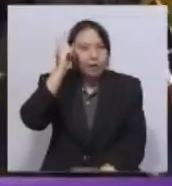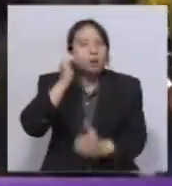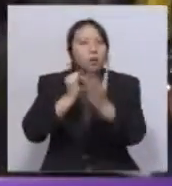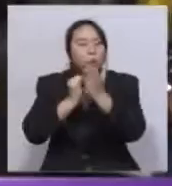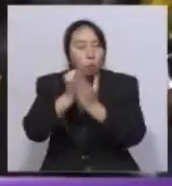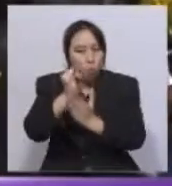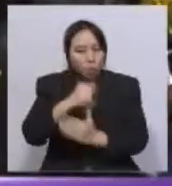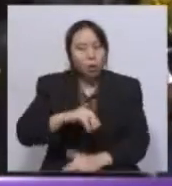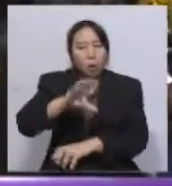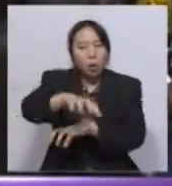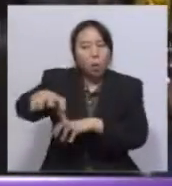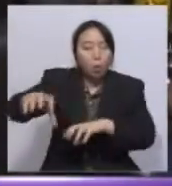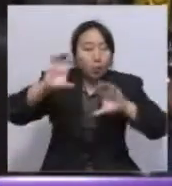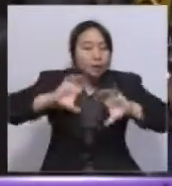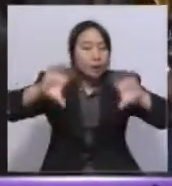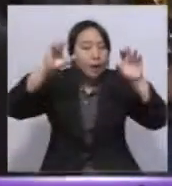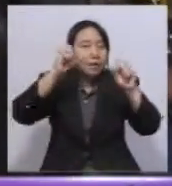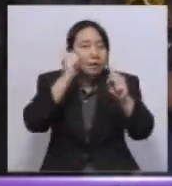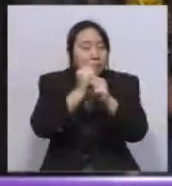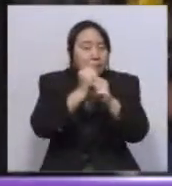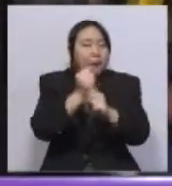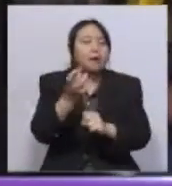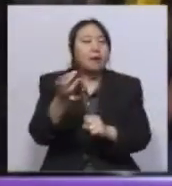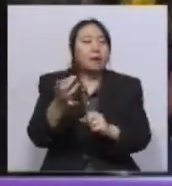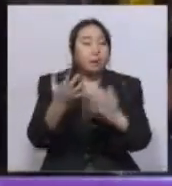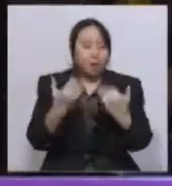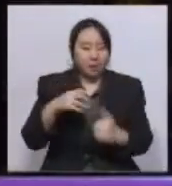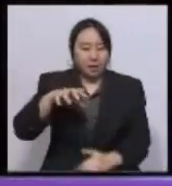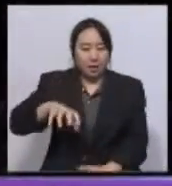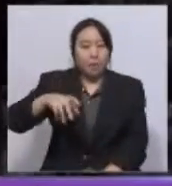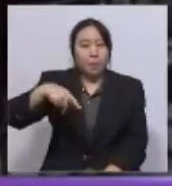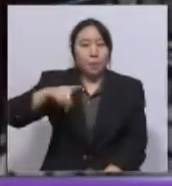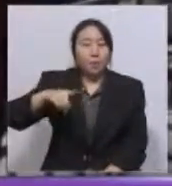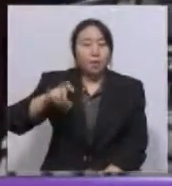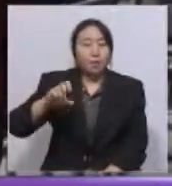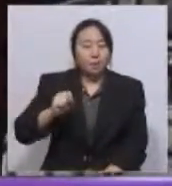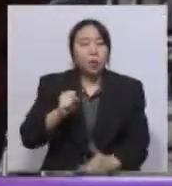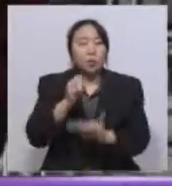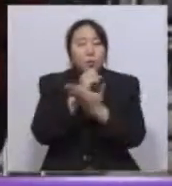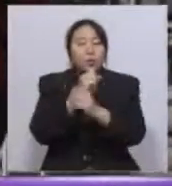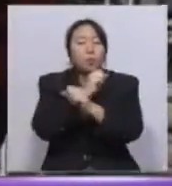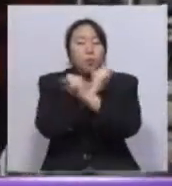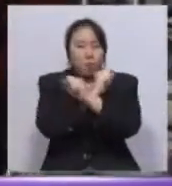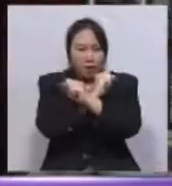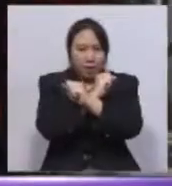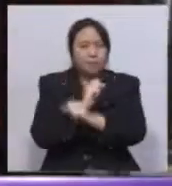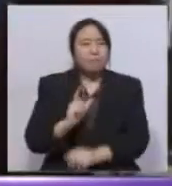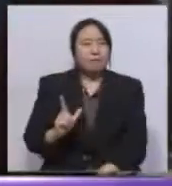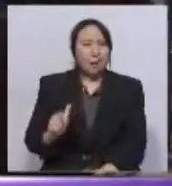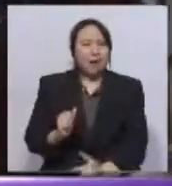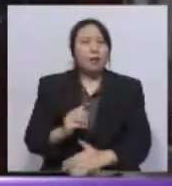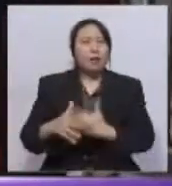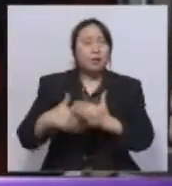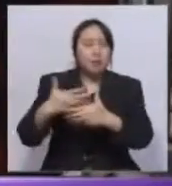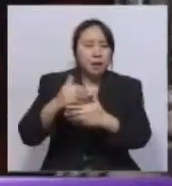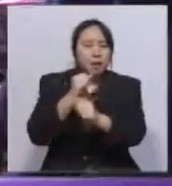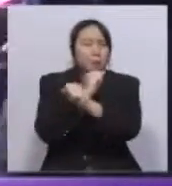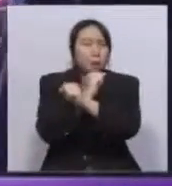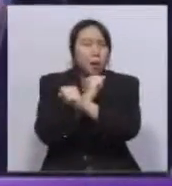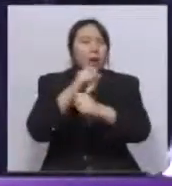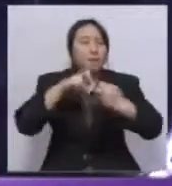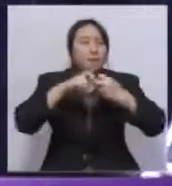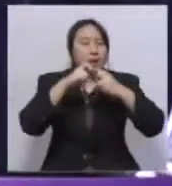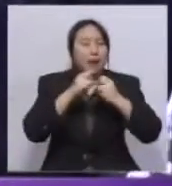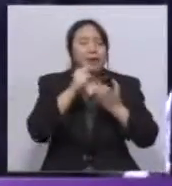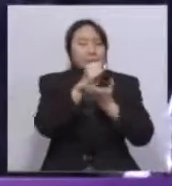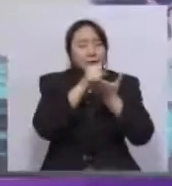ปฏิบัติงานของส่วนราชการซึ่งสำนักงานป้องกันและปราบปรามยาเสพติดเป็นหน่วยงานหลักในการขับเคลื่อนด้านการป้องกันและการแก้ไขปัญห